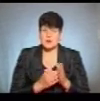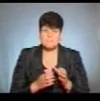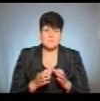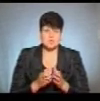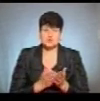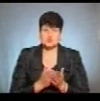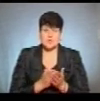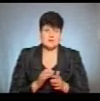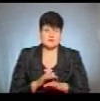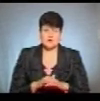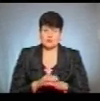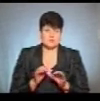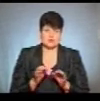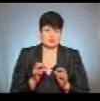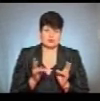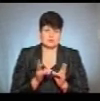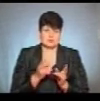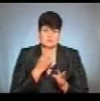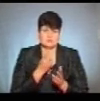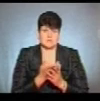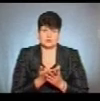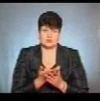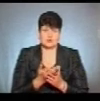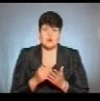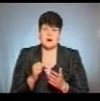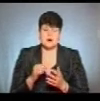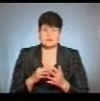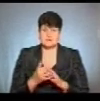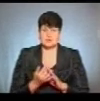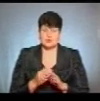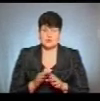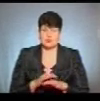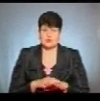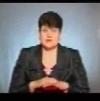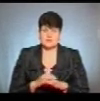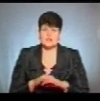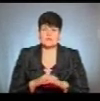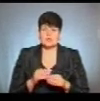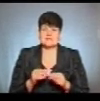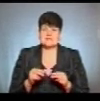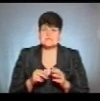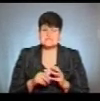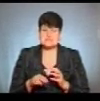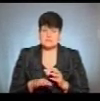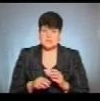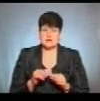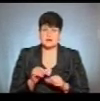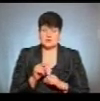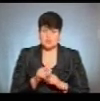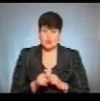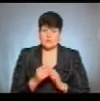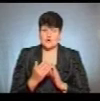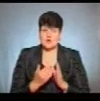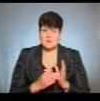«Слуга народу» ми нічого не зустріли про аграрну політику і про ринок землі. Окрім того, в програмі партії не